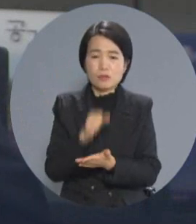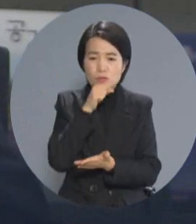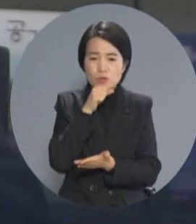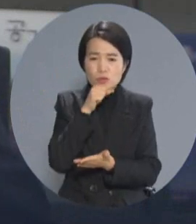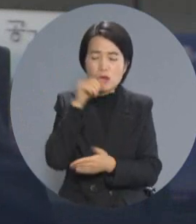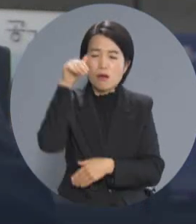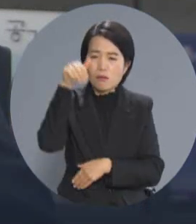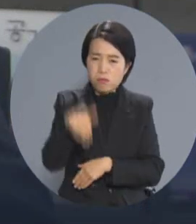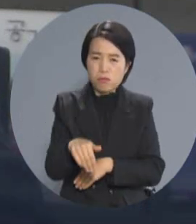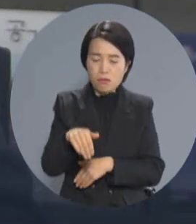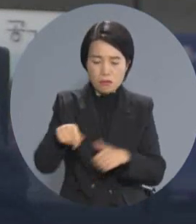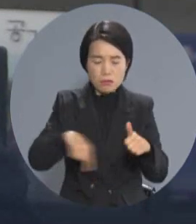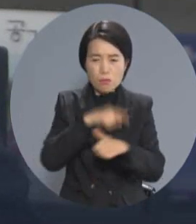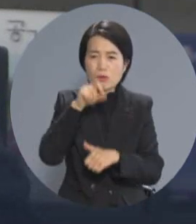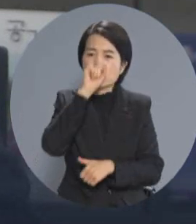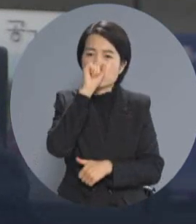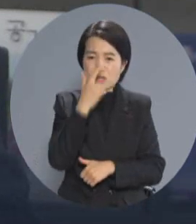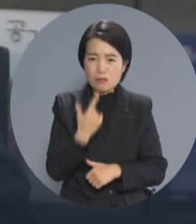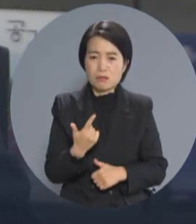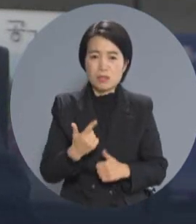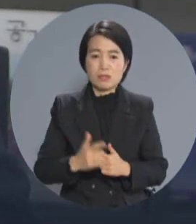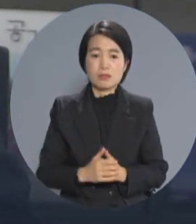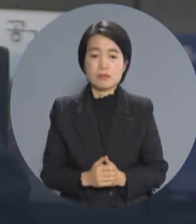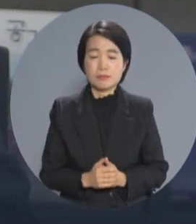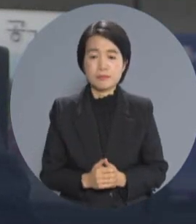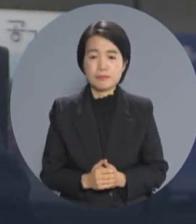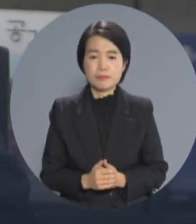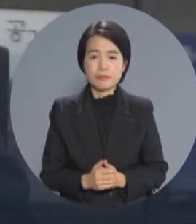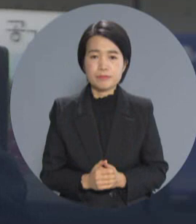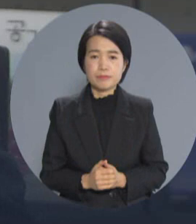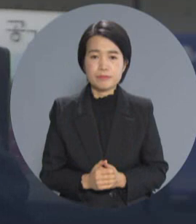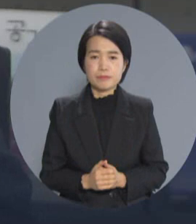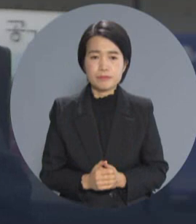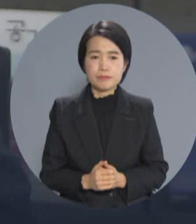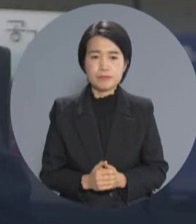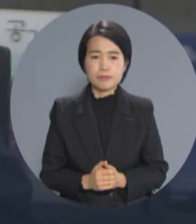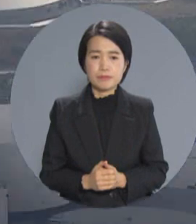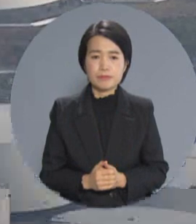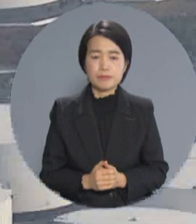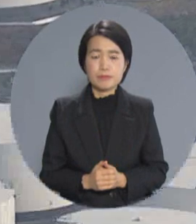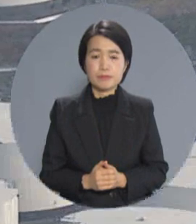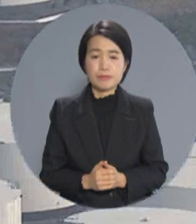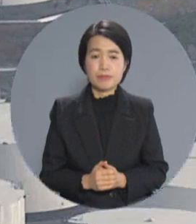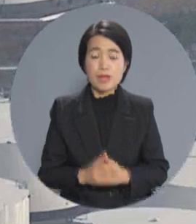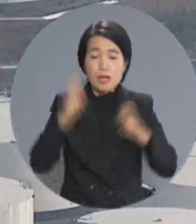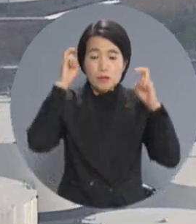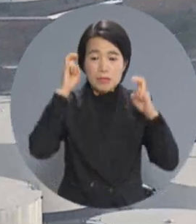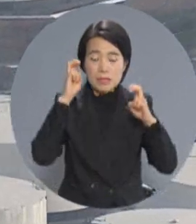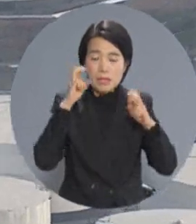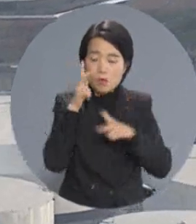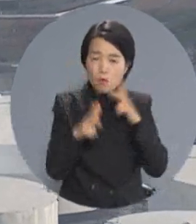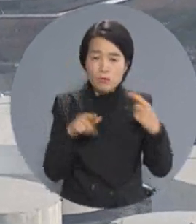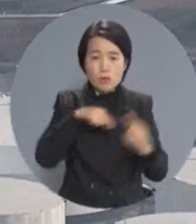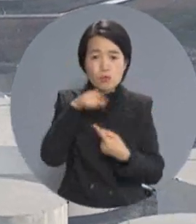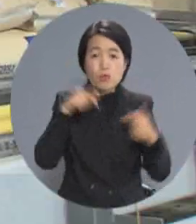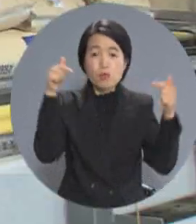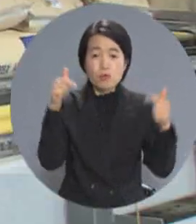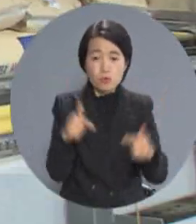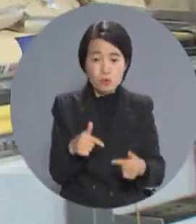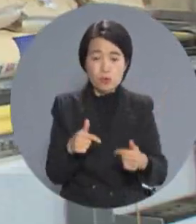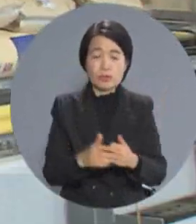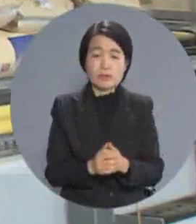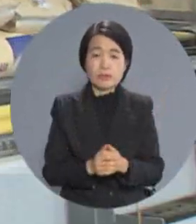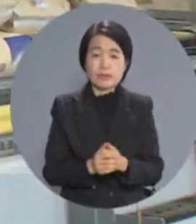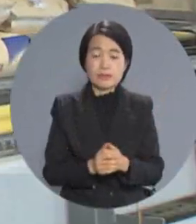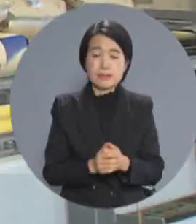그래서 실적이 향후 좋지 않은 그 흐름으로 가고 있다. 기업들은 공장 가동률을 낮추고